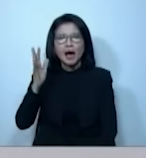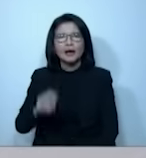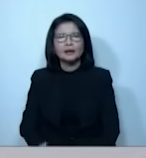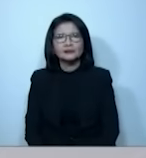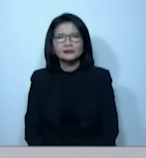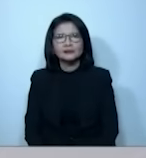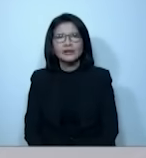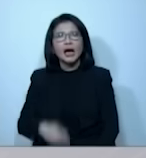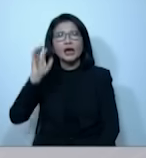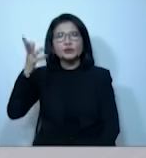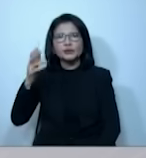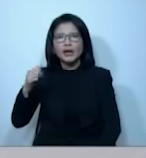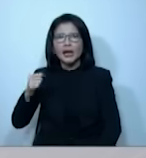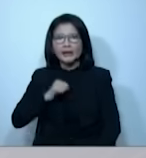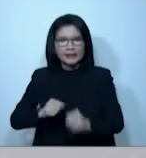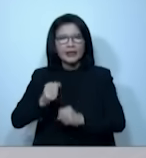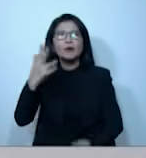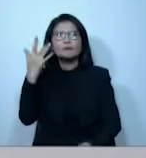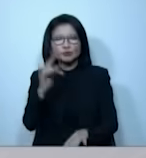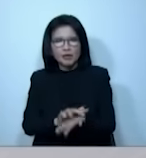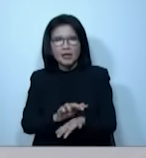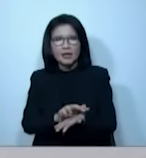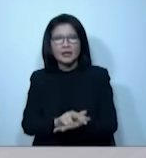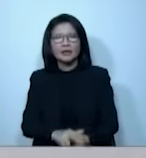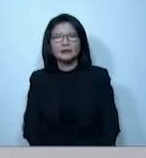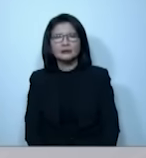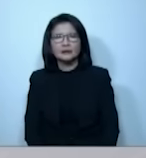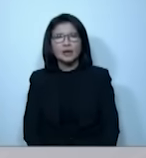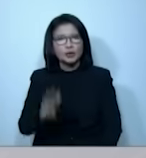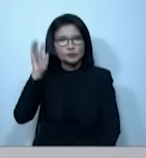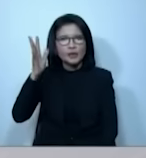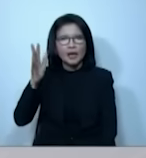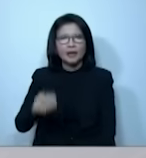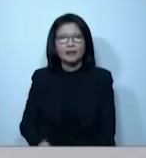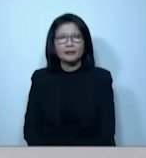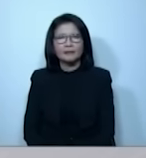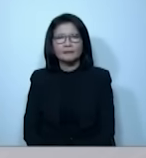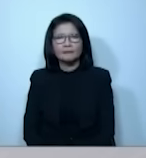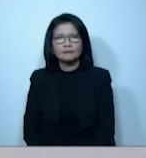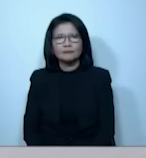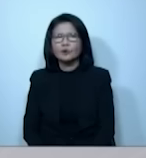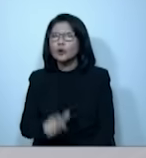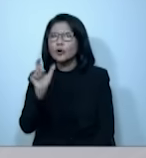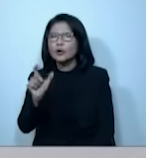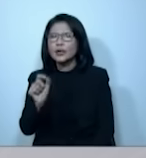diambil tindakan dan keputusan ya Eh waktu itu oleh